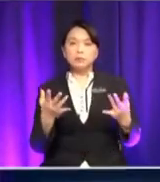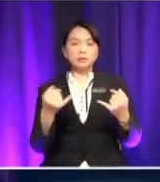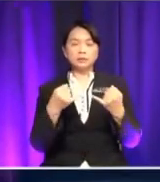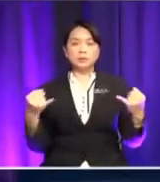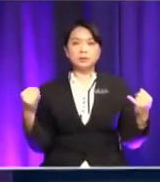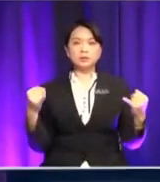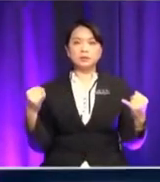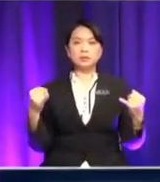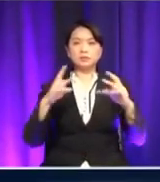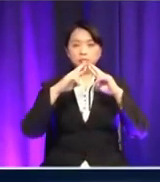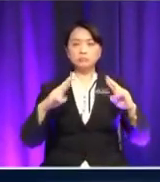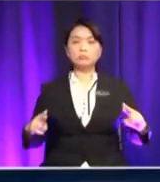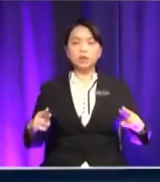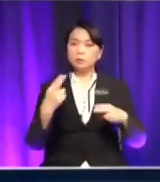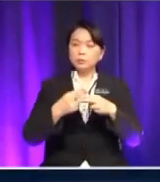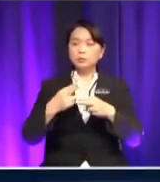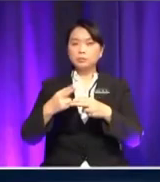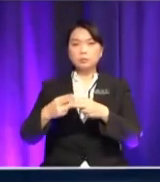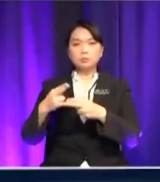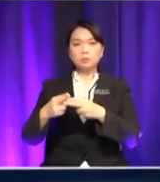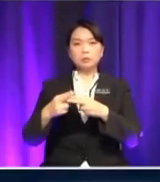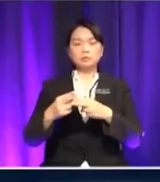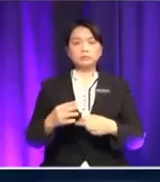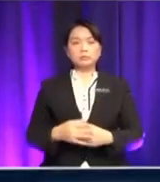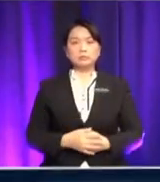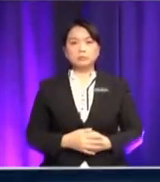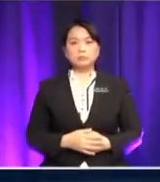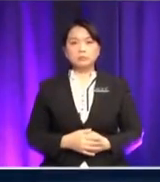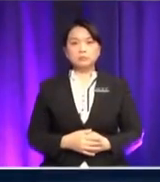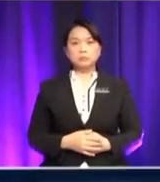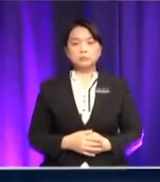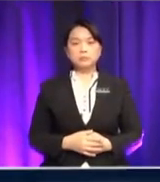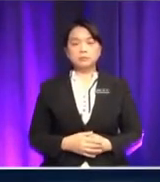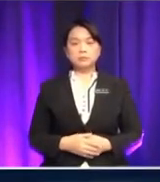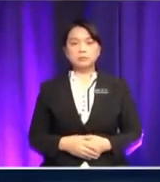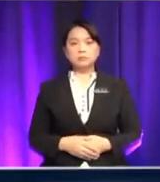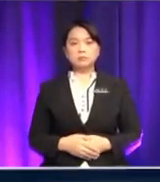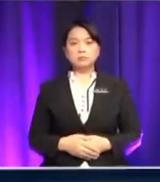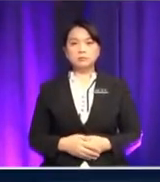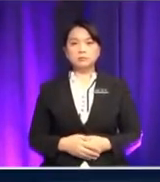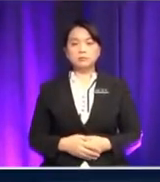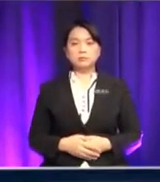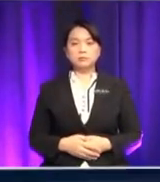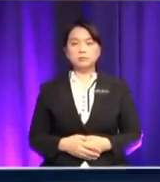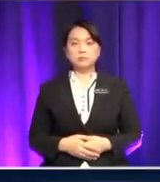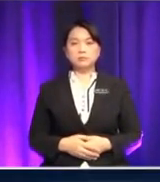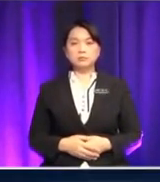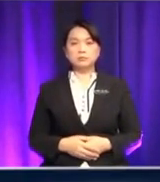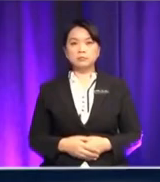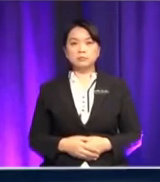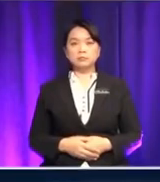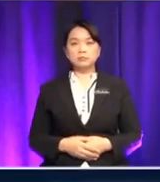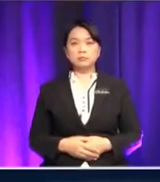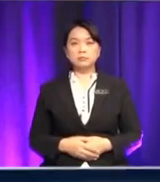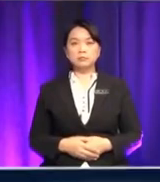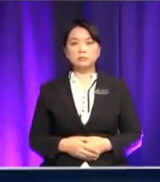oke burung layang-layang tabung quebra ada bumbu Mensa itu Boom Boom